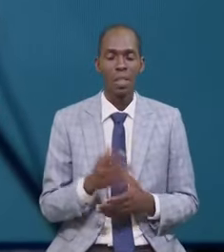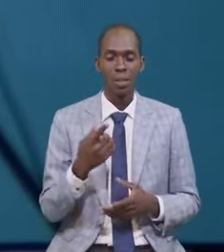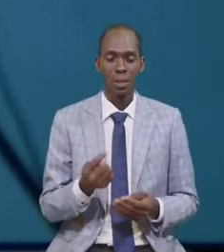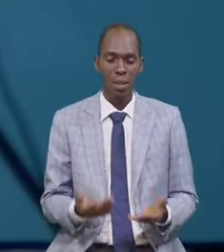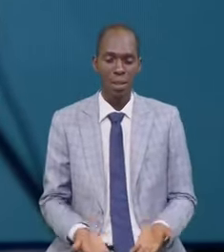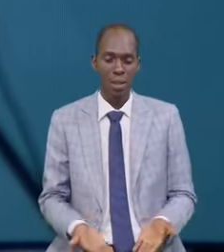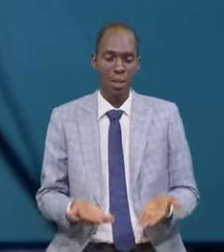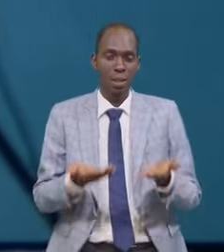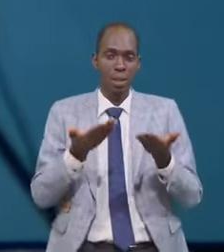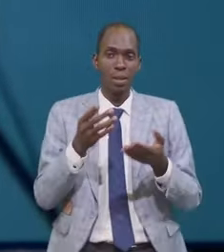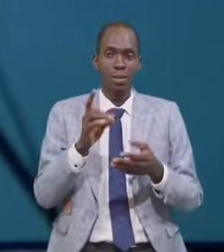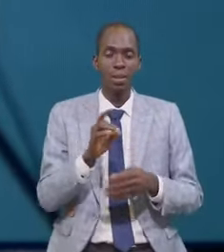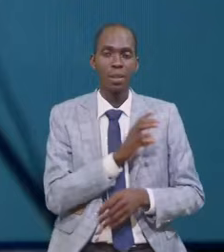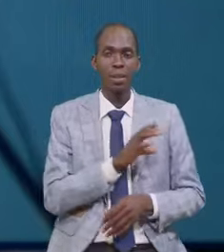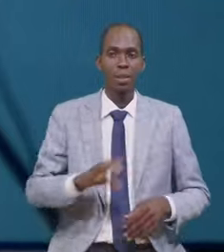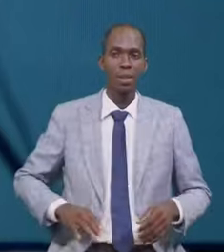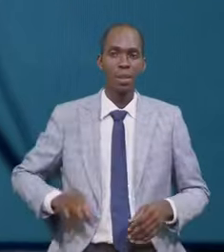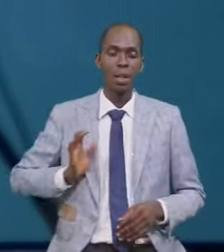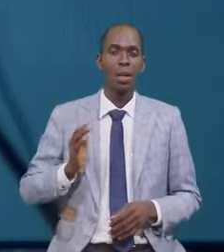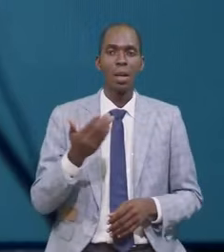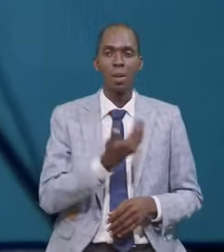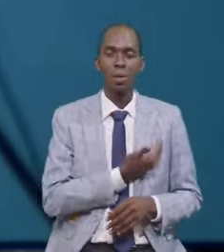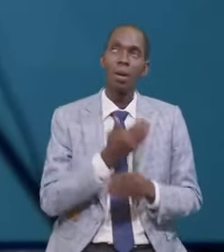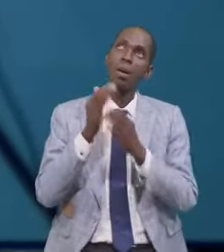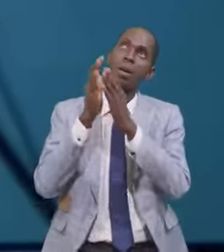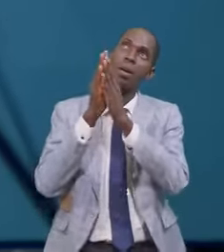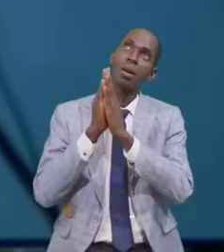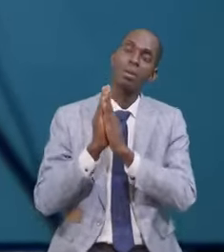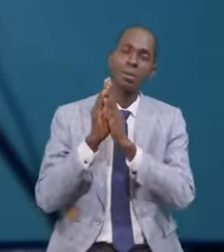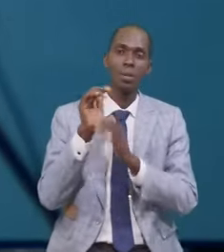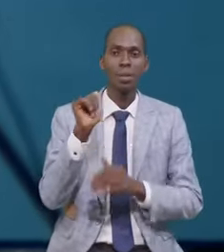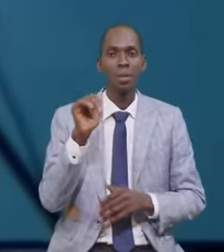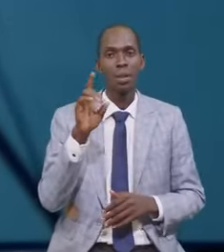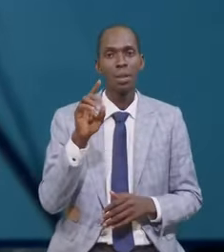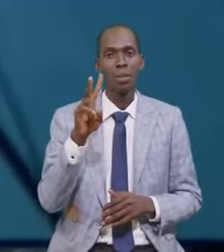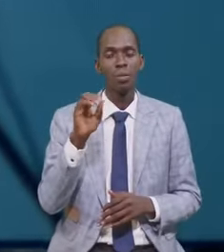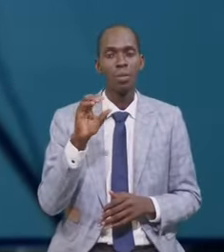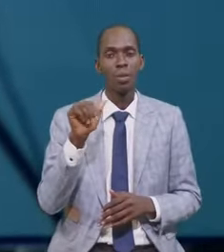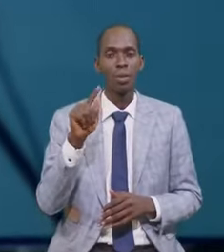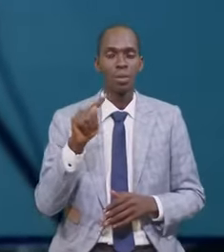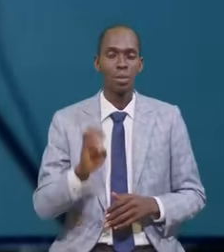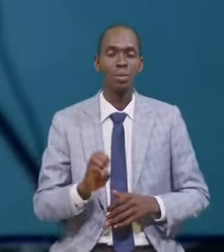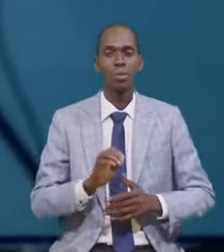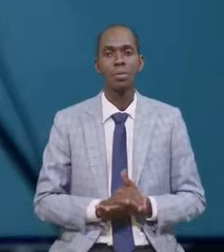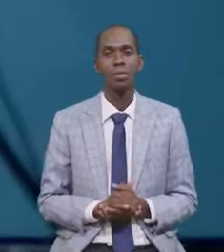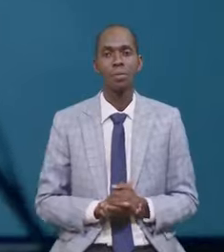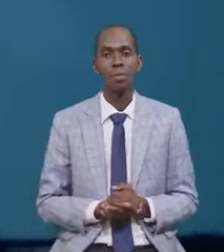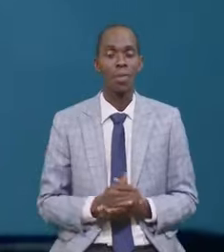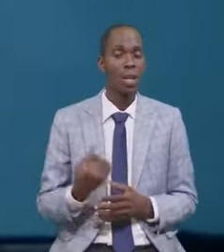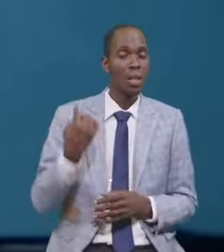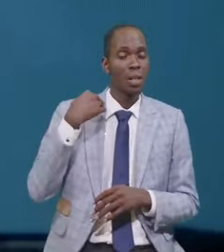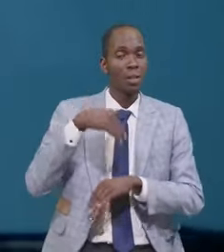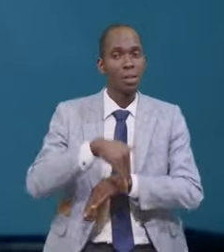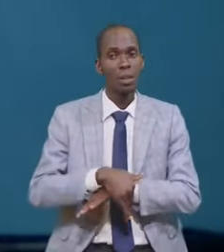exalted Christ, our advocate. హెచ్చించబడిన క్రీస్తు మన పక్షాన న్యాయవాది. Last night